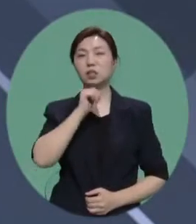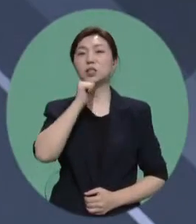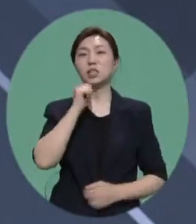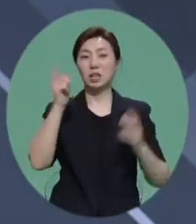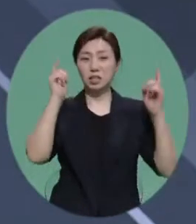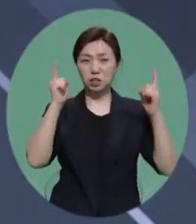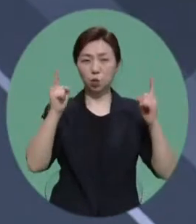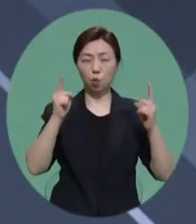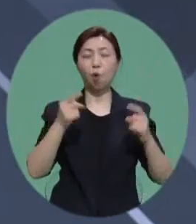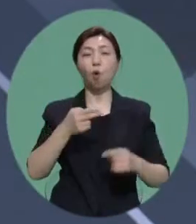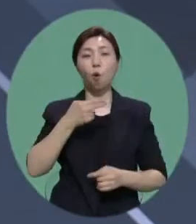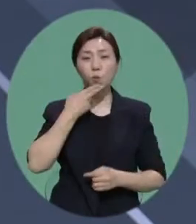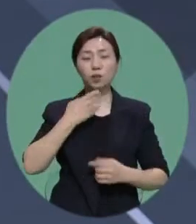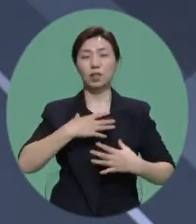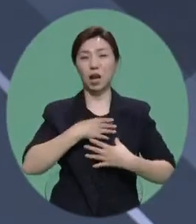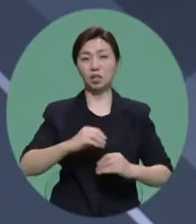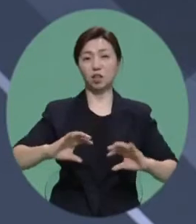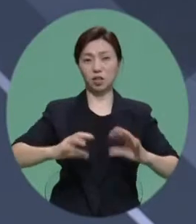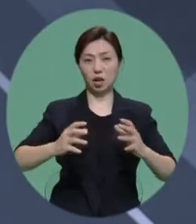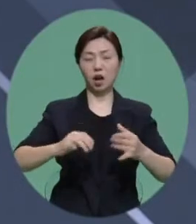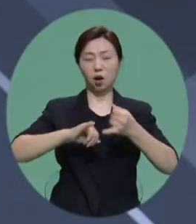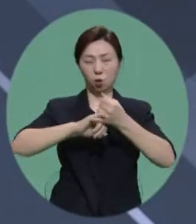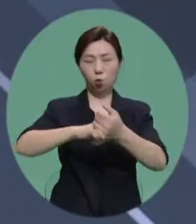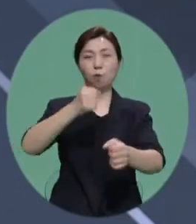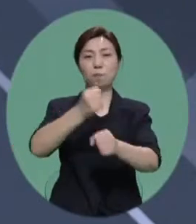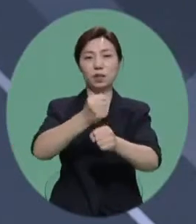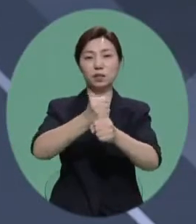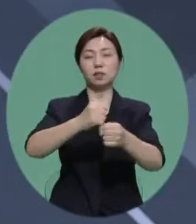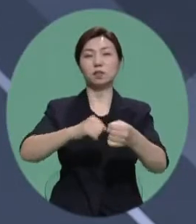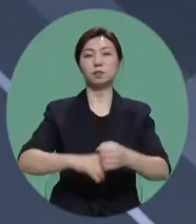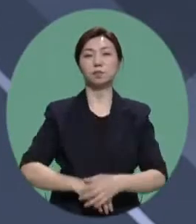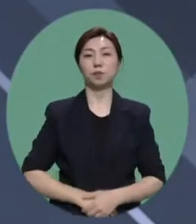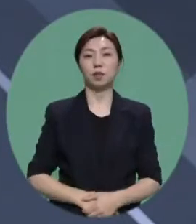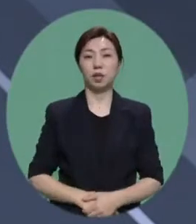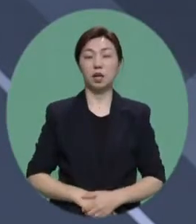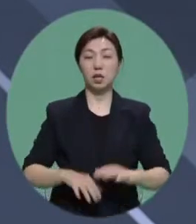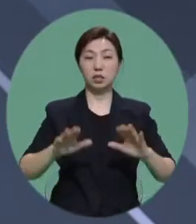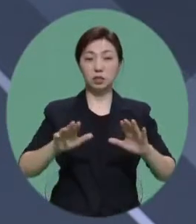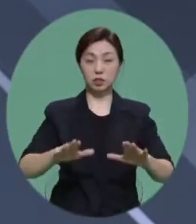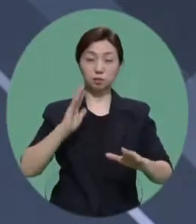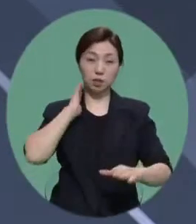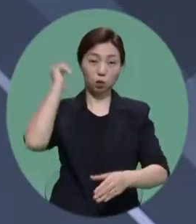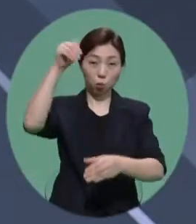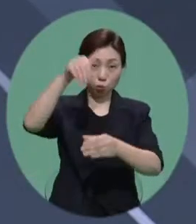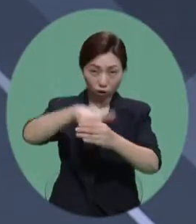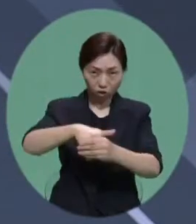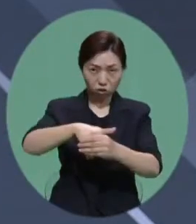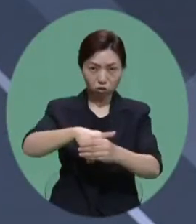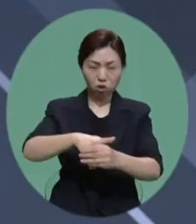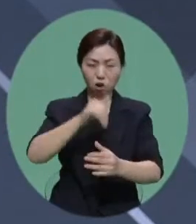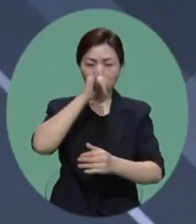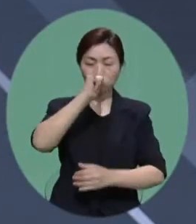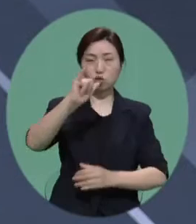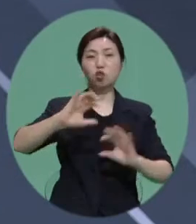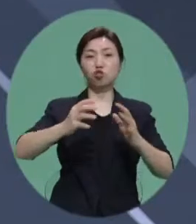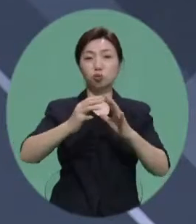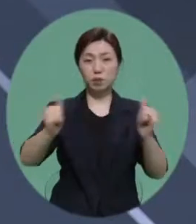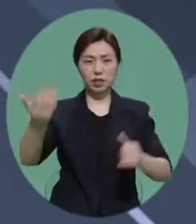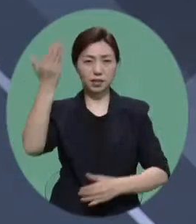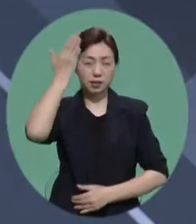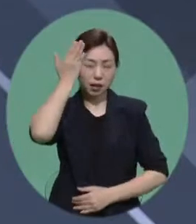안전한 나라 반드시 만들겠습니다 이번 대선은 위대한 국민의 상식과